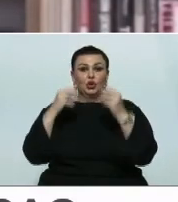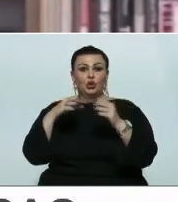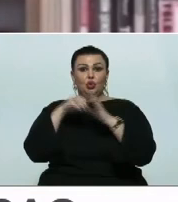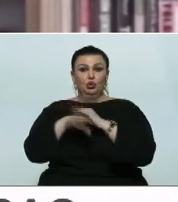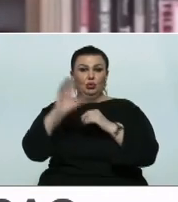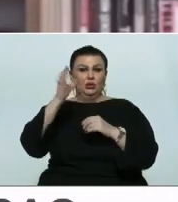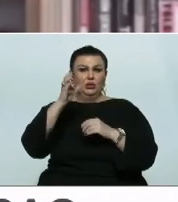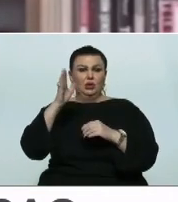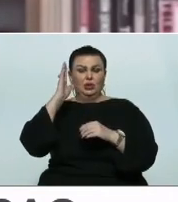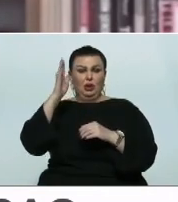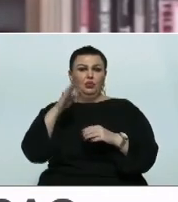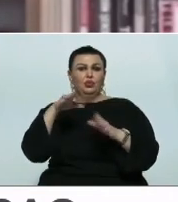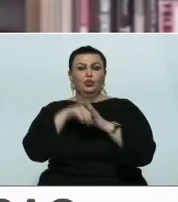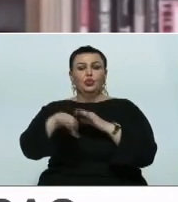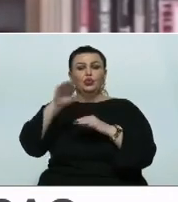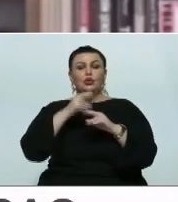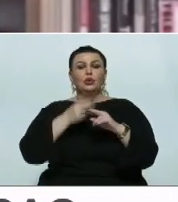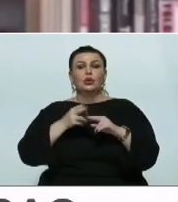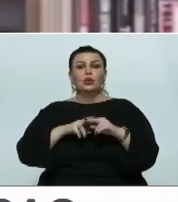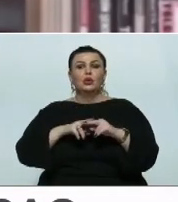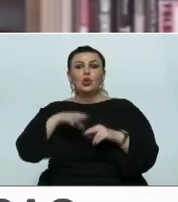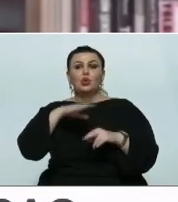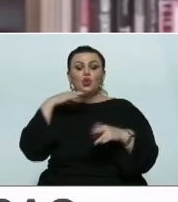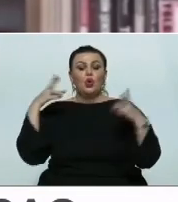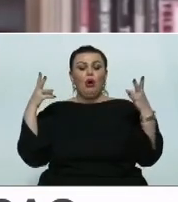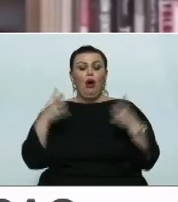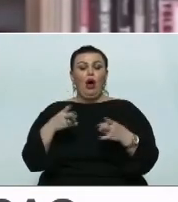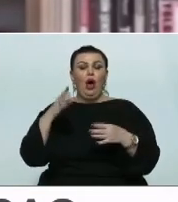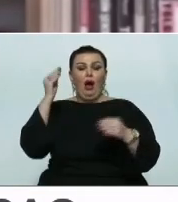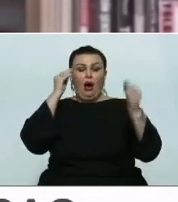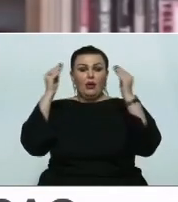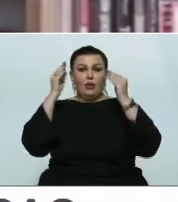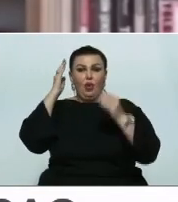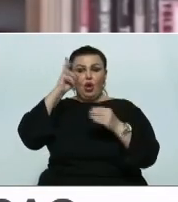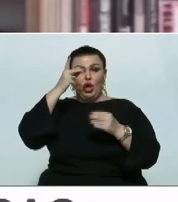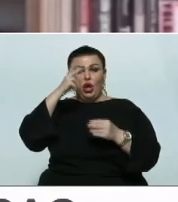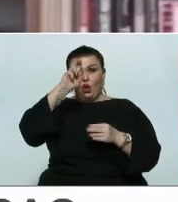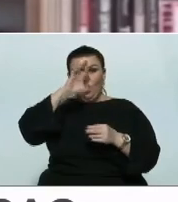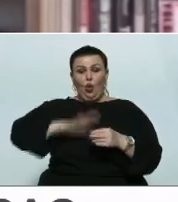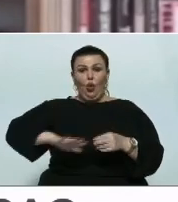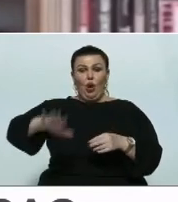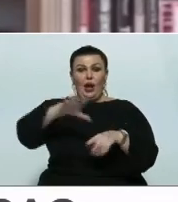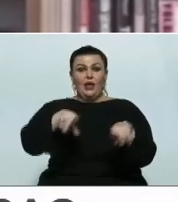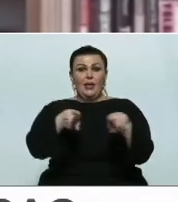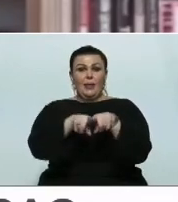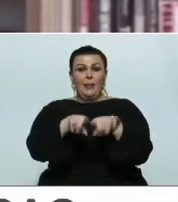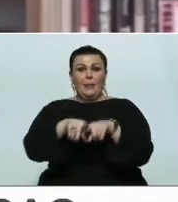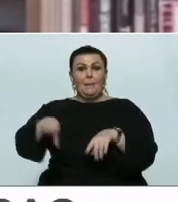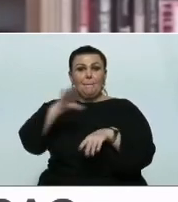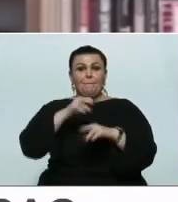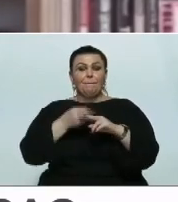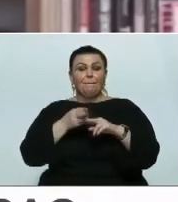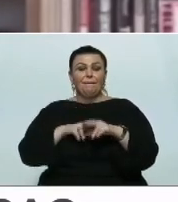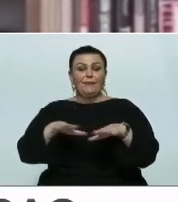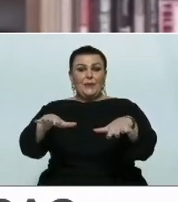katılıyor. Bu da çok anlamlı olacak. İki ülkenin aynı tören alanında geçişi